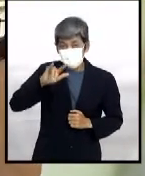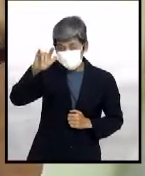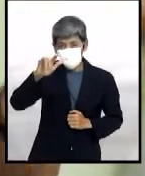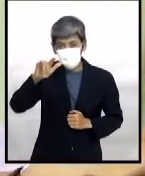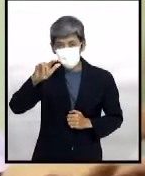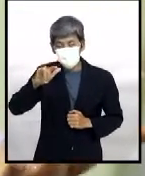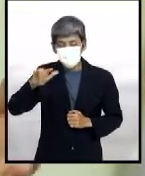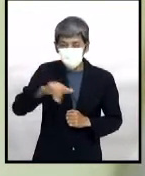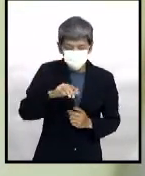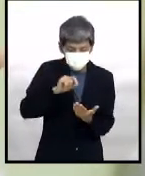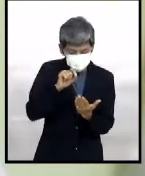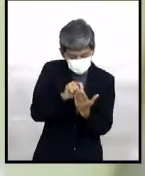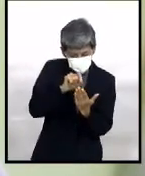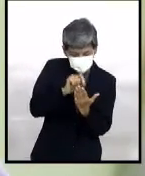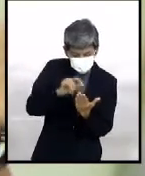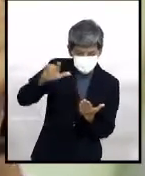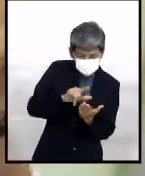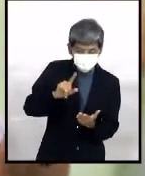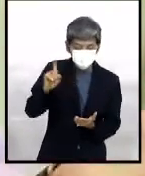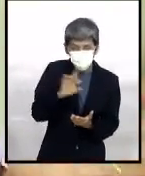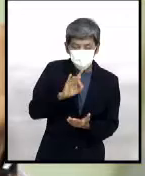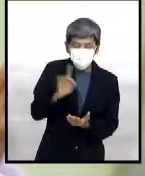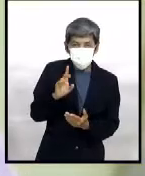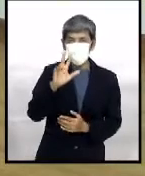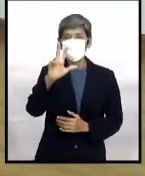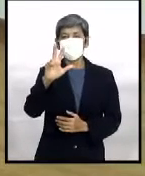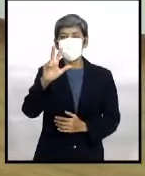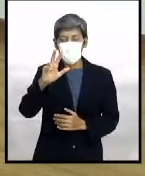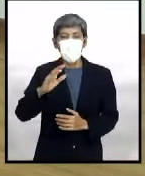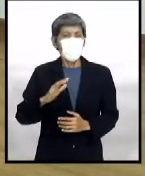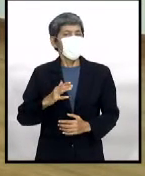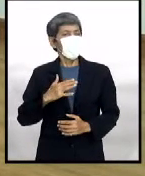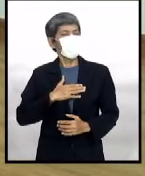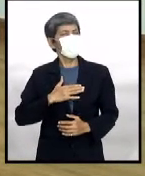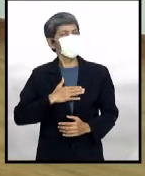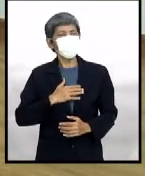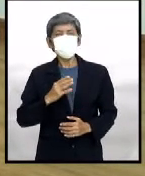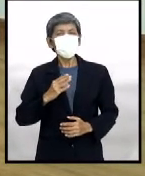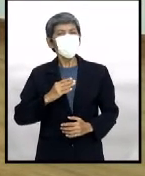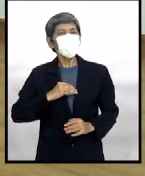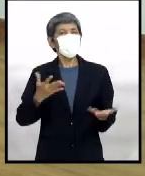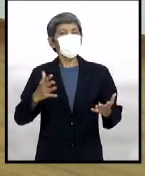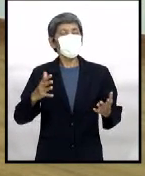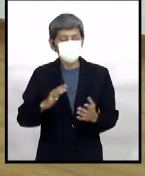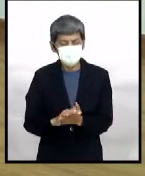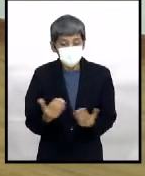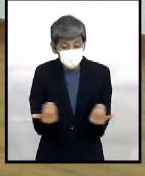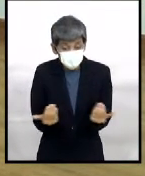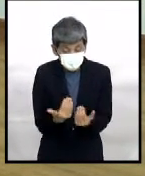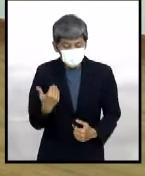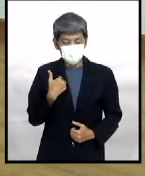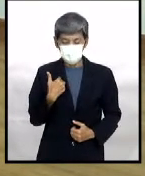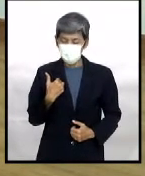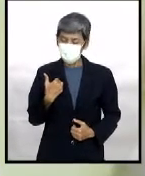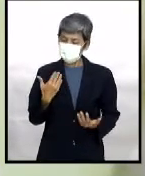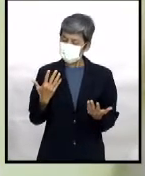เกิดอุบัติเหตุ8ครั้งจดไว้เลยนะเกือบถึงตายประมาณ3ครั้งแล้วเรารู้สึกว่าแต่ตอนนั้นไม่ได้กลัวแต่พอมีลูกแล้วรู้สึก